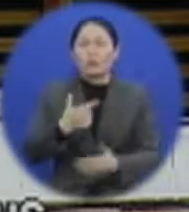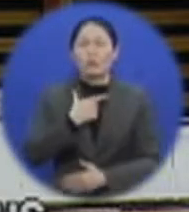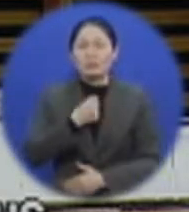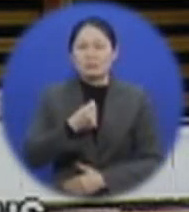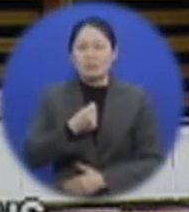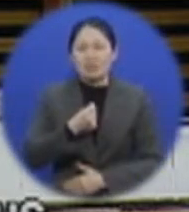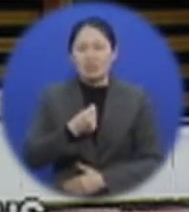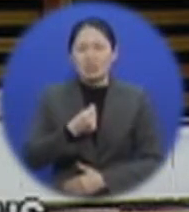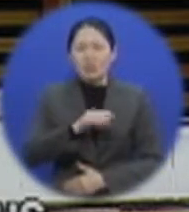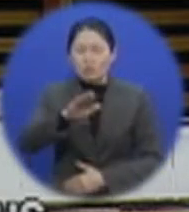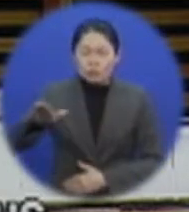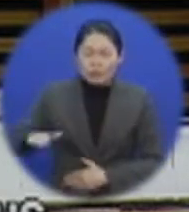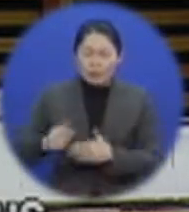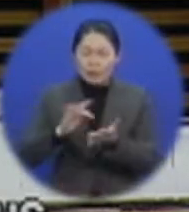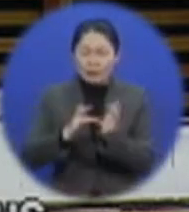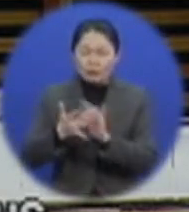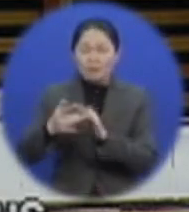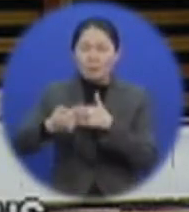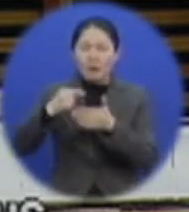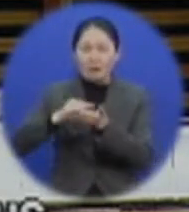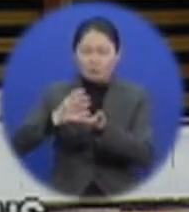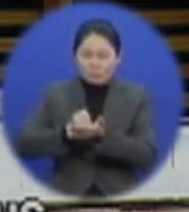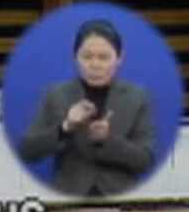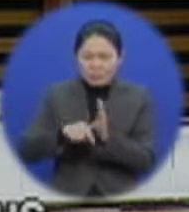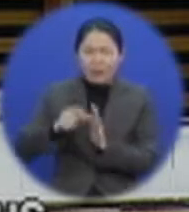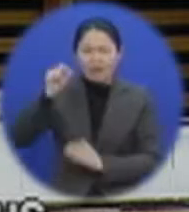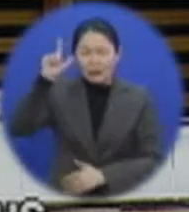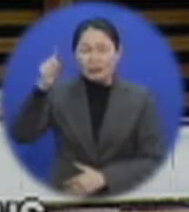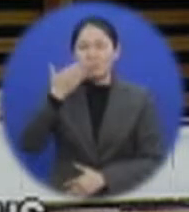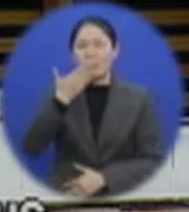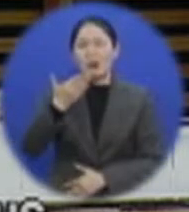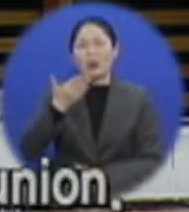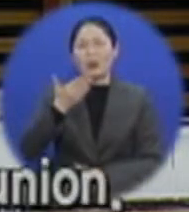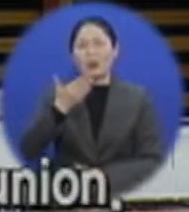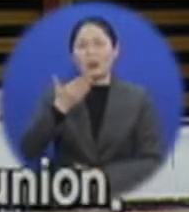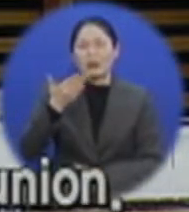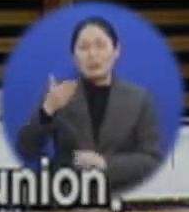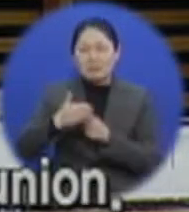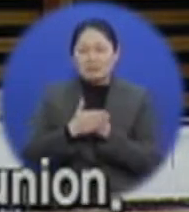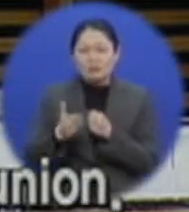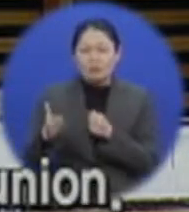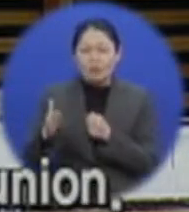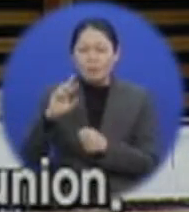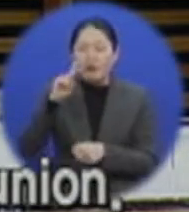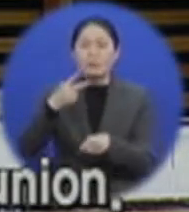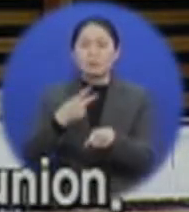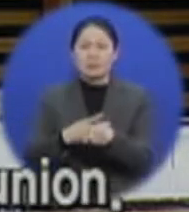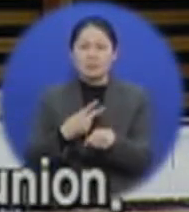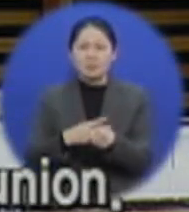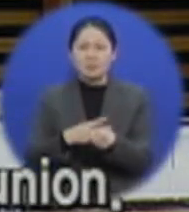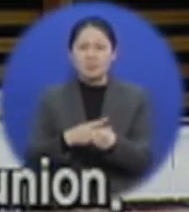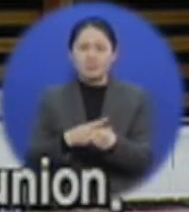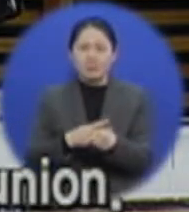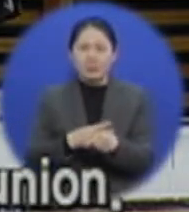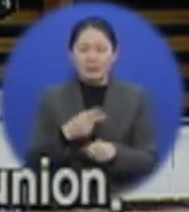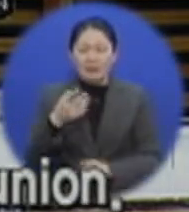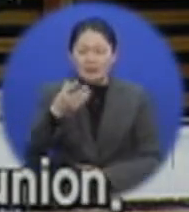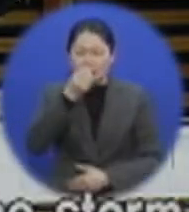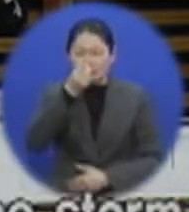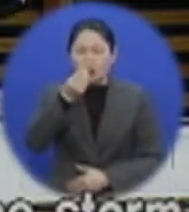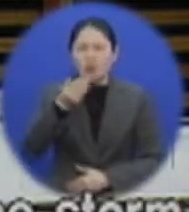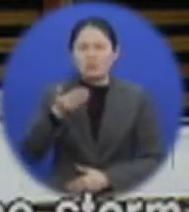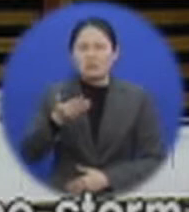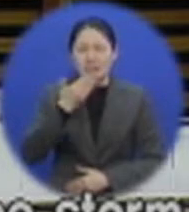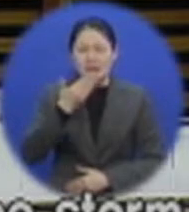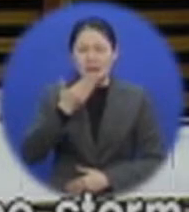예수님의 마음을 품어야 걸 깨닫게 됩니다 그래서 사도 바울이 성찬을 합니다 그